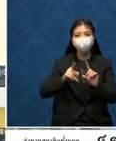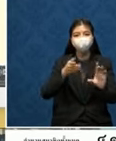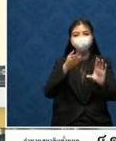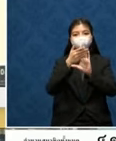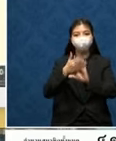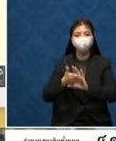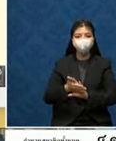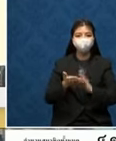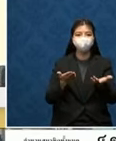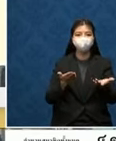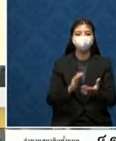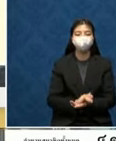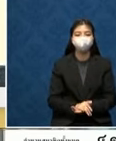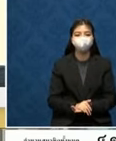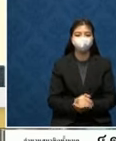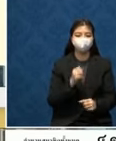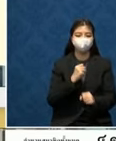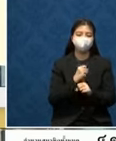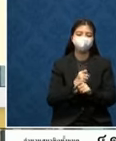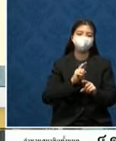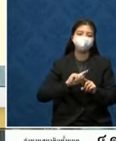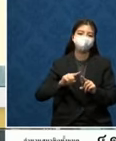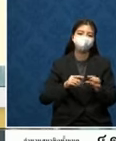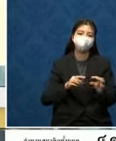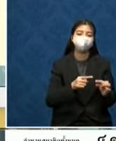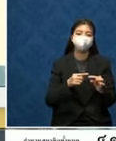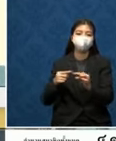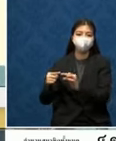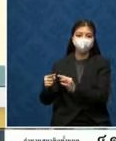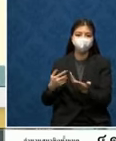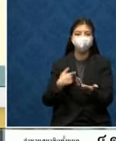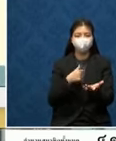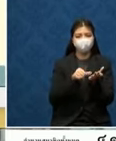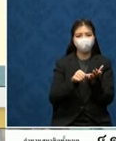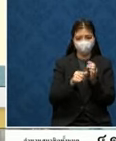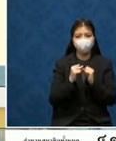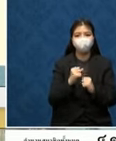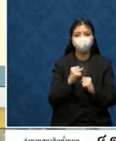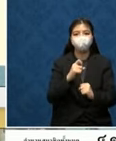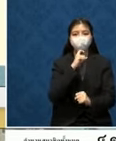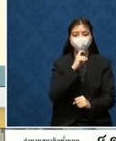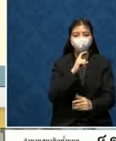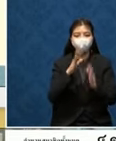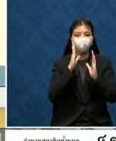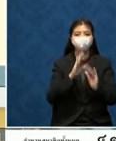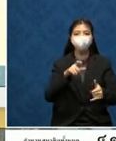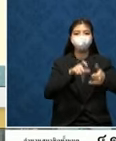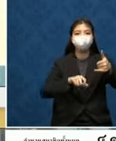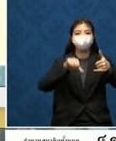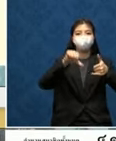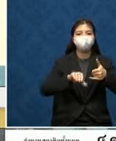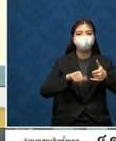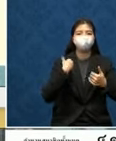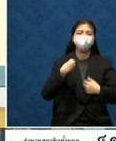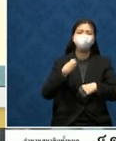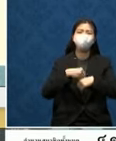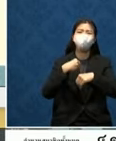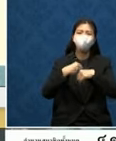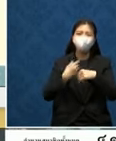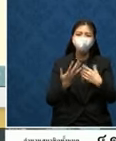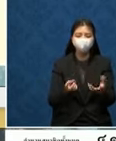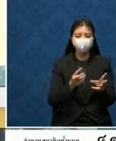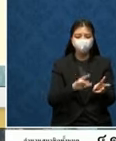สถารณ์นี้มันก็เกิดมาอย่างต่อเนื่องเราพยายามจะแก้นะไอ้คนชั่วมันก็มันก็ชั่วมากขึ้นมันก็มีวิธี